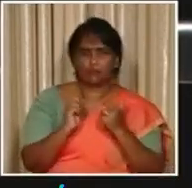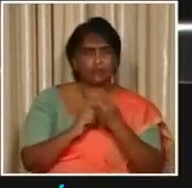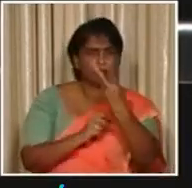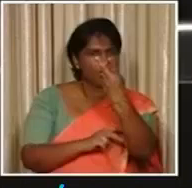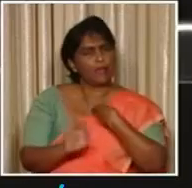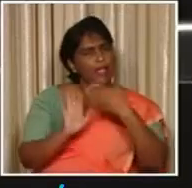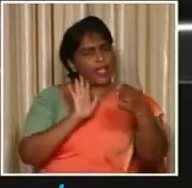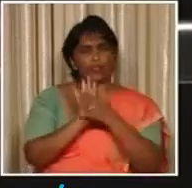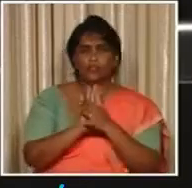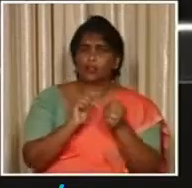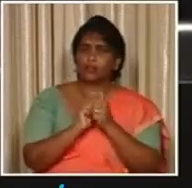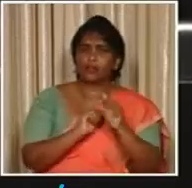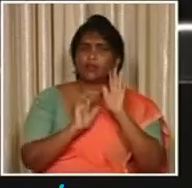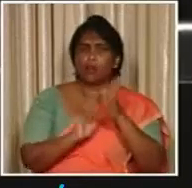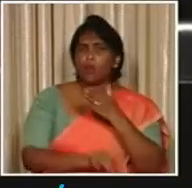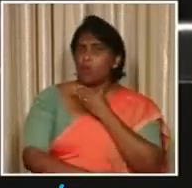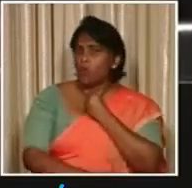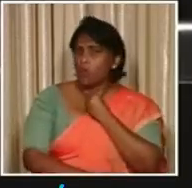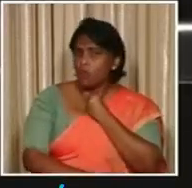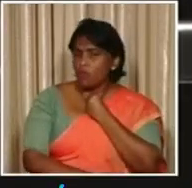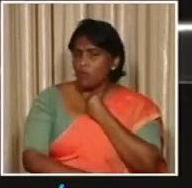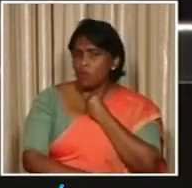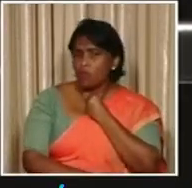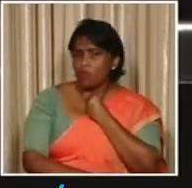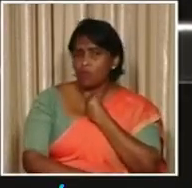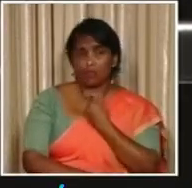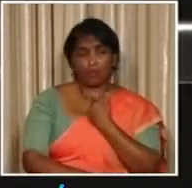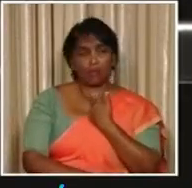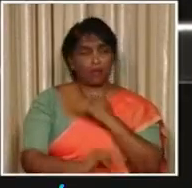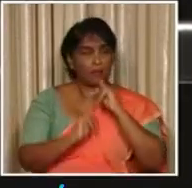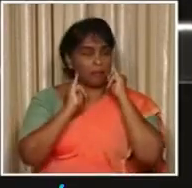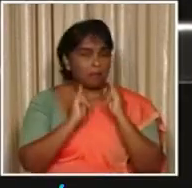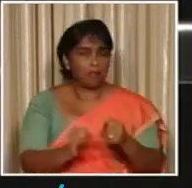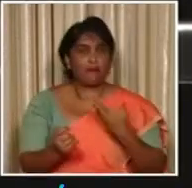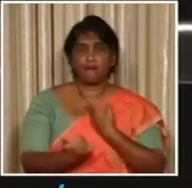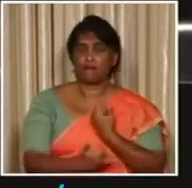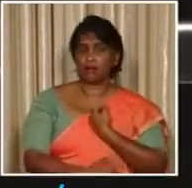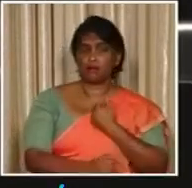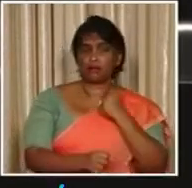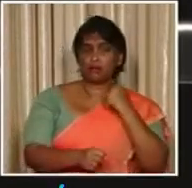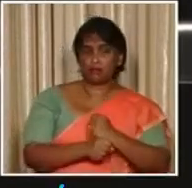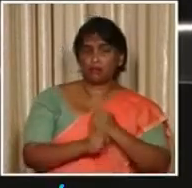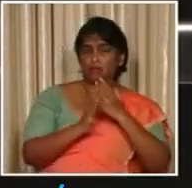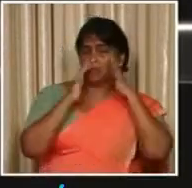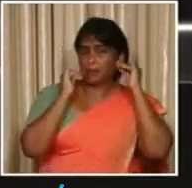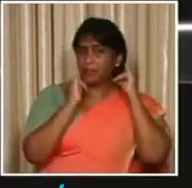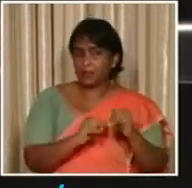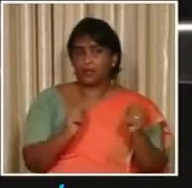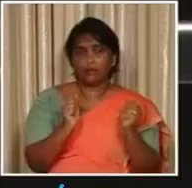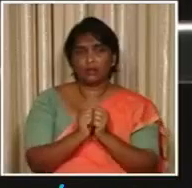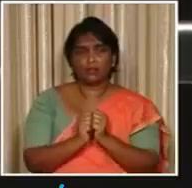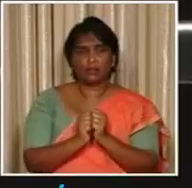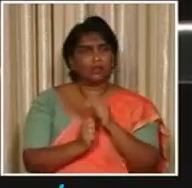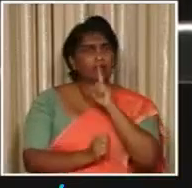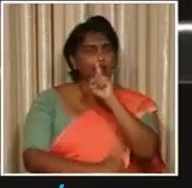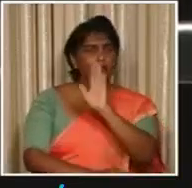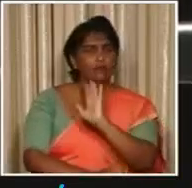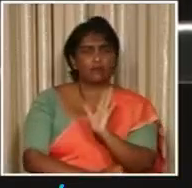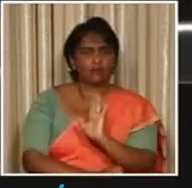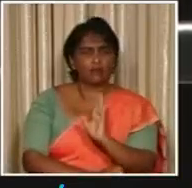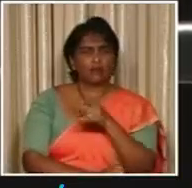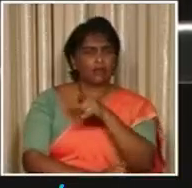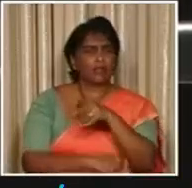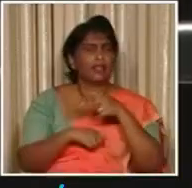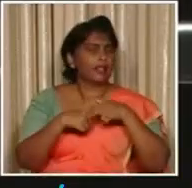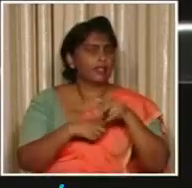වෙලා කරමු හැබැයි මේ බොරුවට දැන් මේ මේ මම මහ ලොකු අපරාධයක් කරා ආණ්ඩු පක්ෂේ ඉන්ශාල මහ ලොකු අපරාධයක් කරා කියලා කිමවන්න එපා මොකද